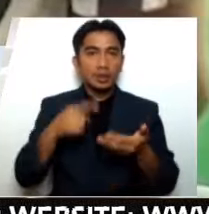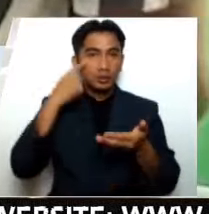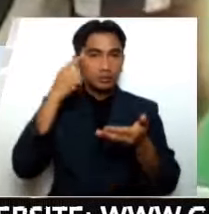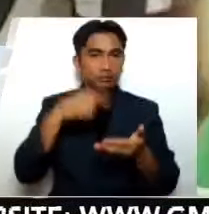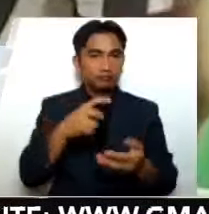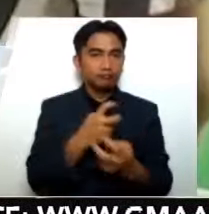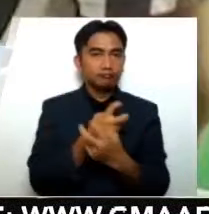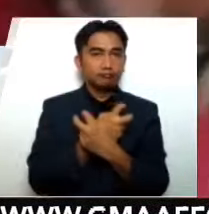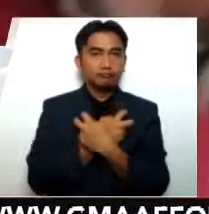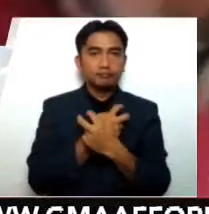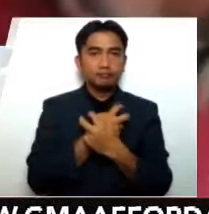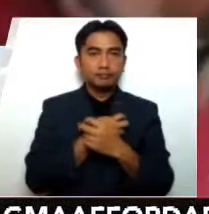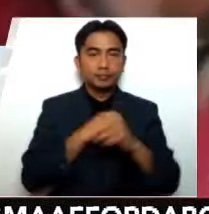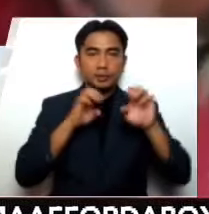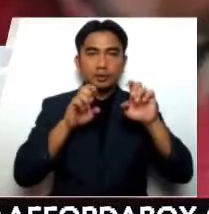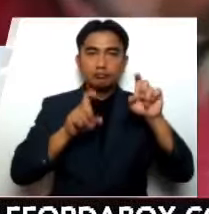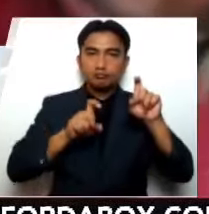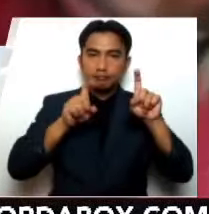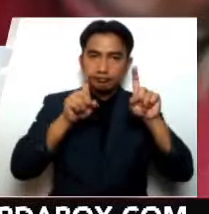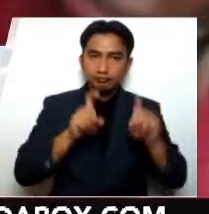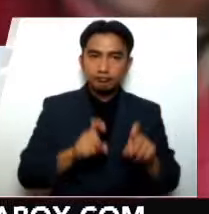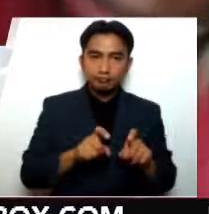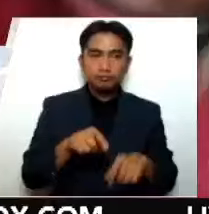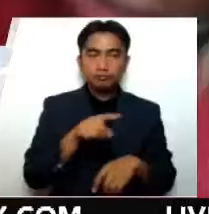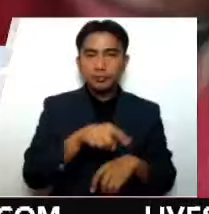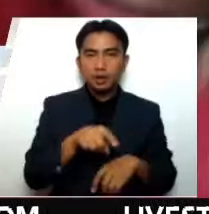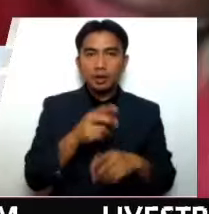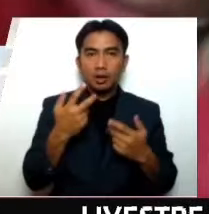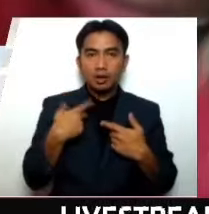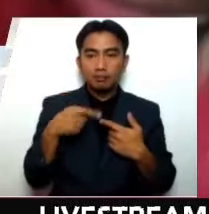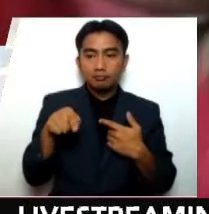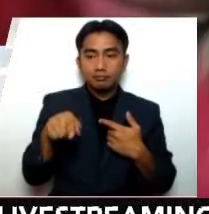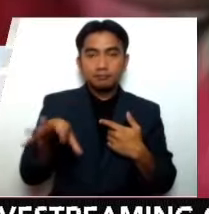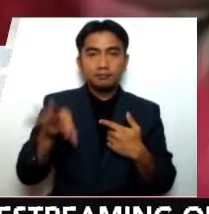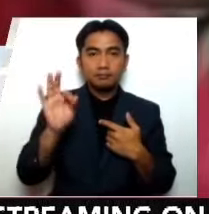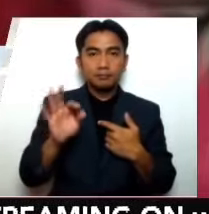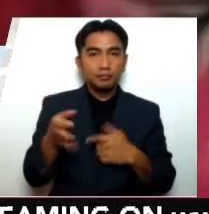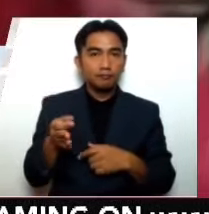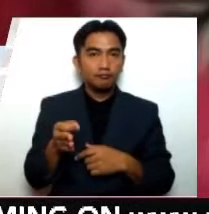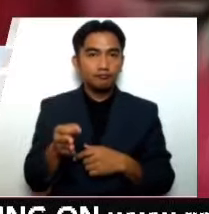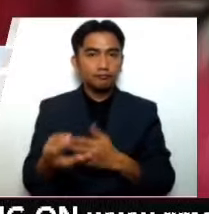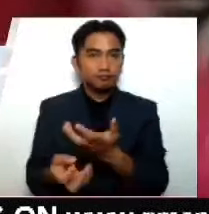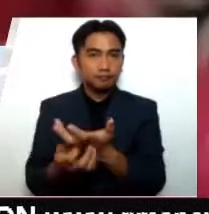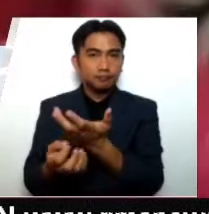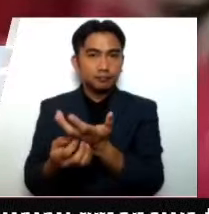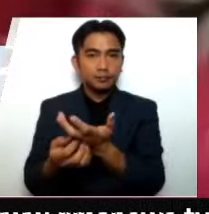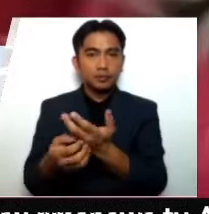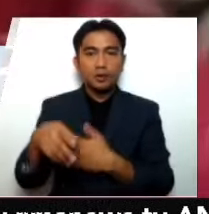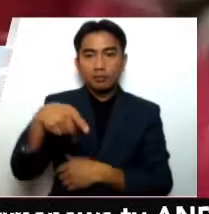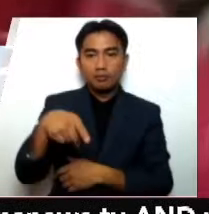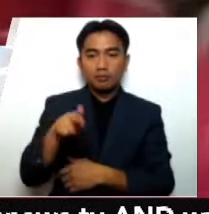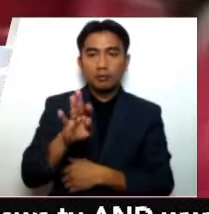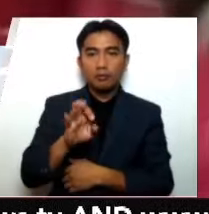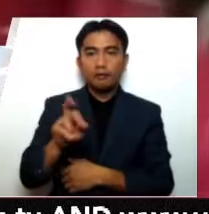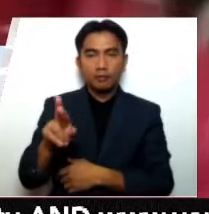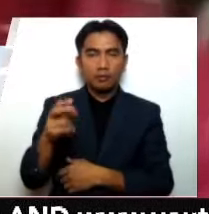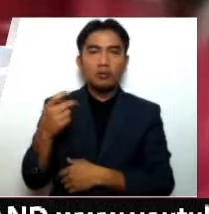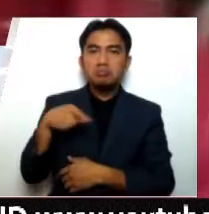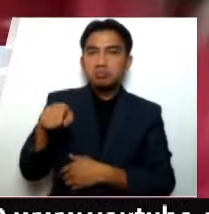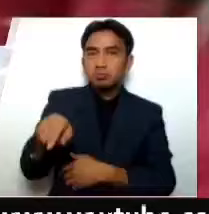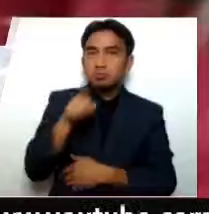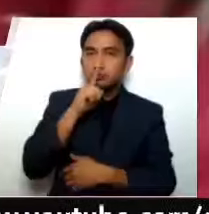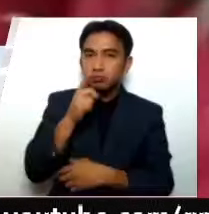ang sample ng natirang butete. Ayon sa eksperto, ang butete ay may taglay na lason at kailangan ng sapat